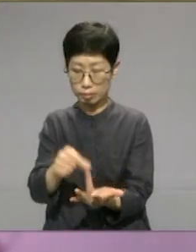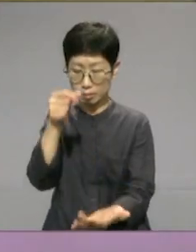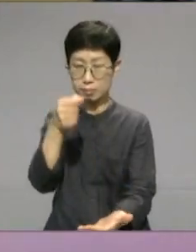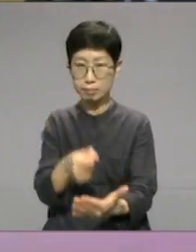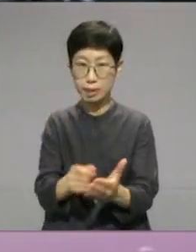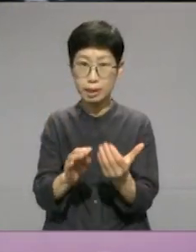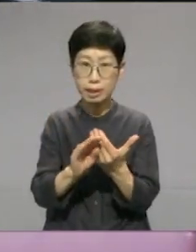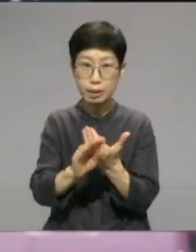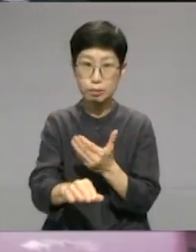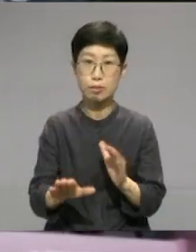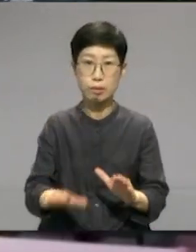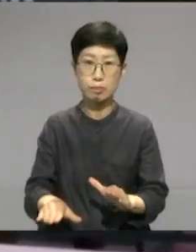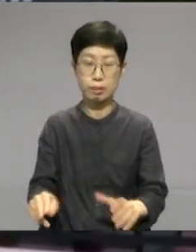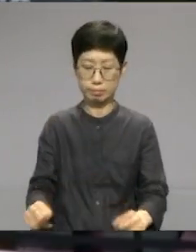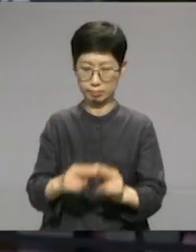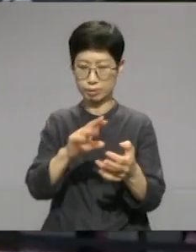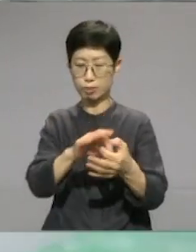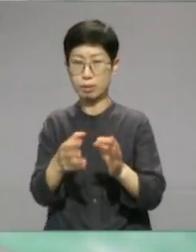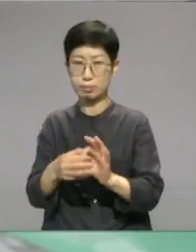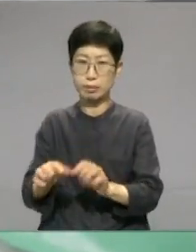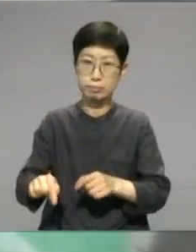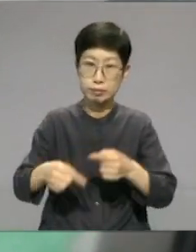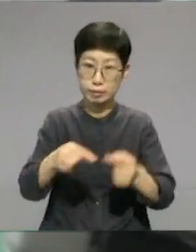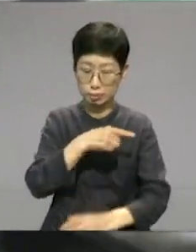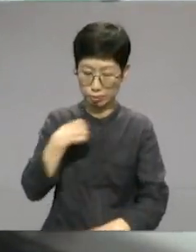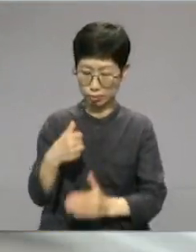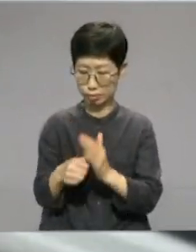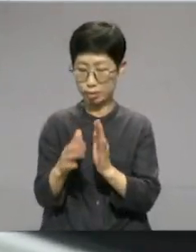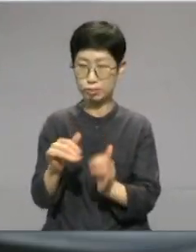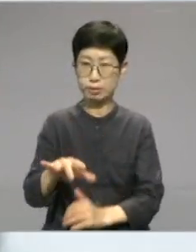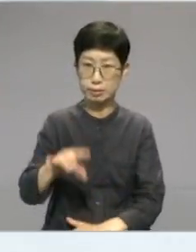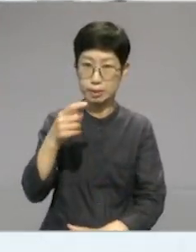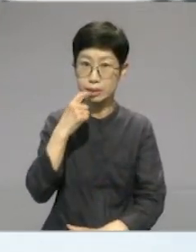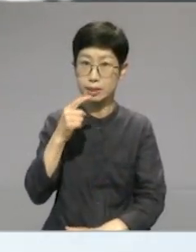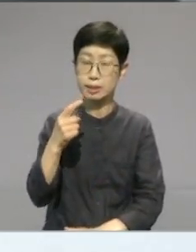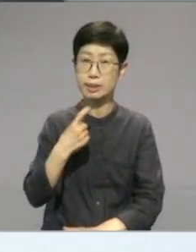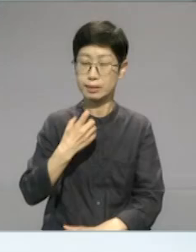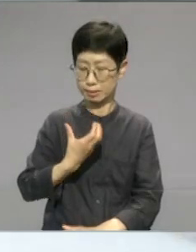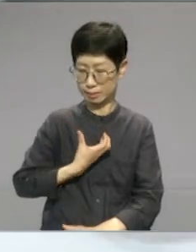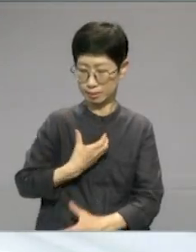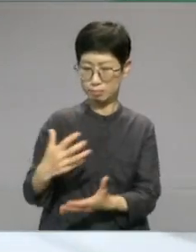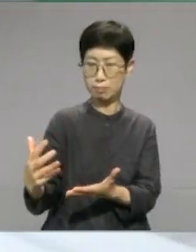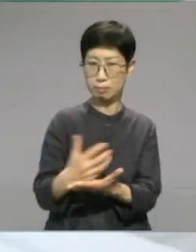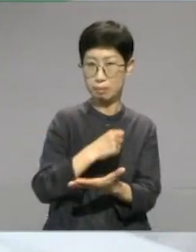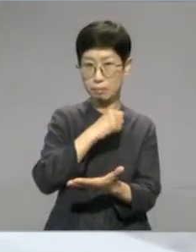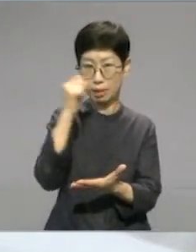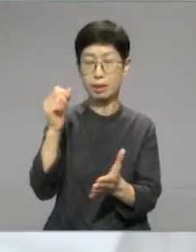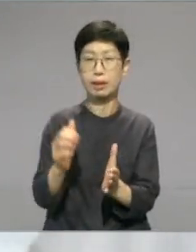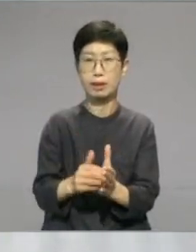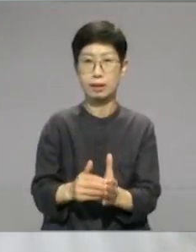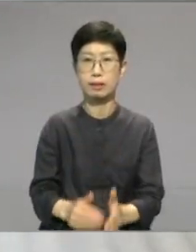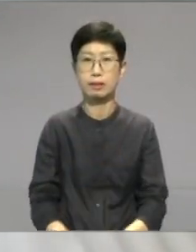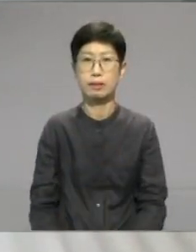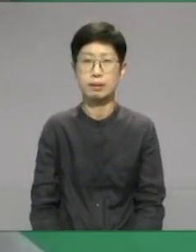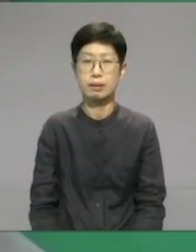채택된 이후 이번 파리올림픽에서 중국 선수가 처음으로 금메달을 따냈기 때문인데요.